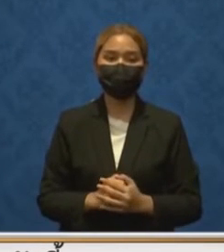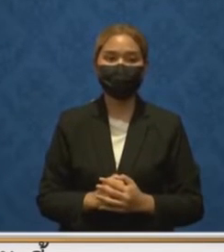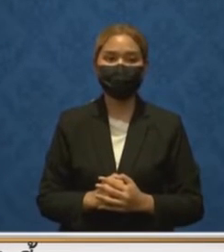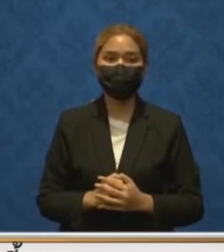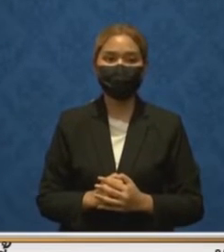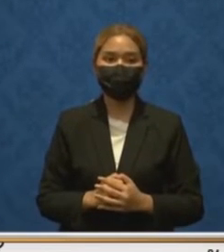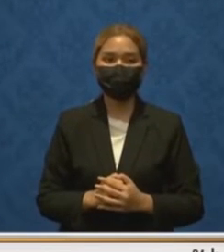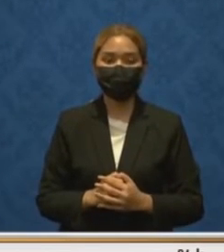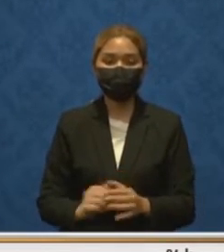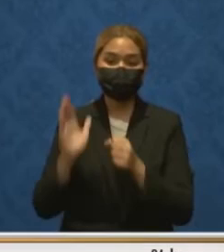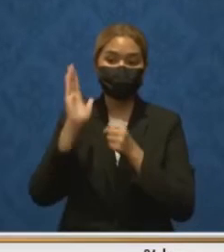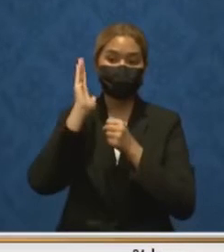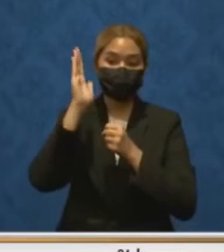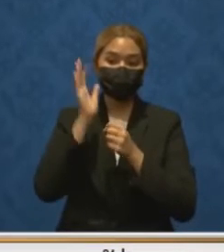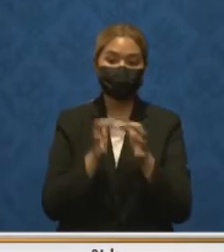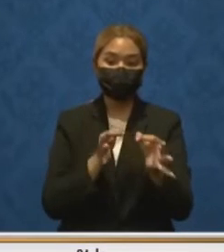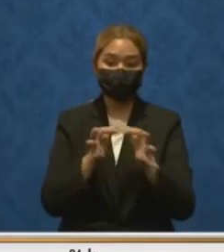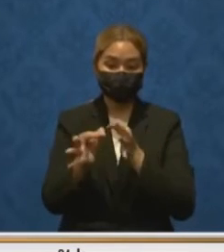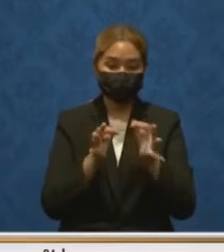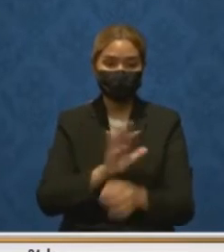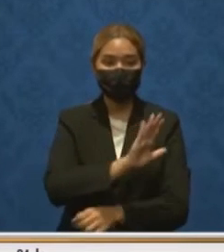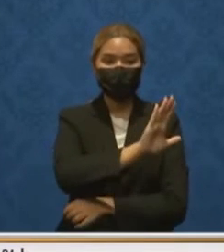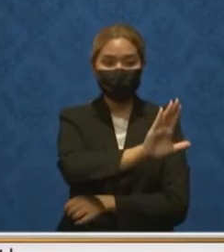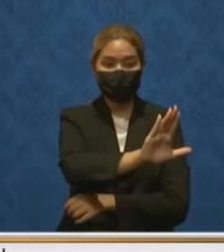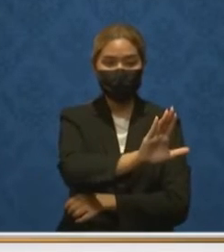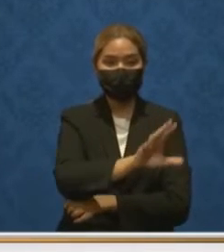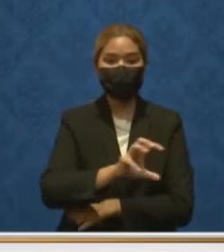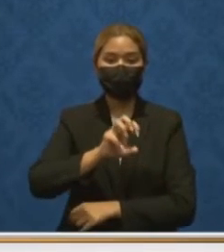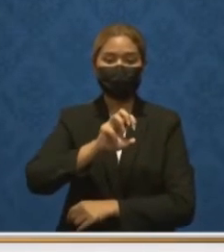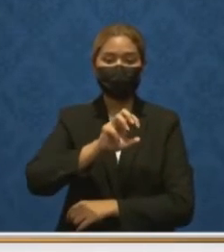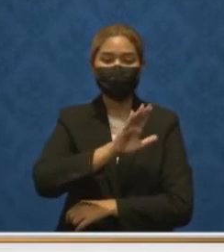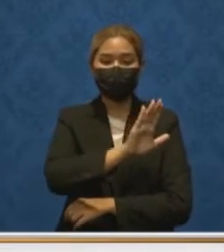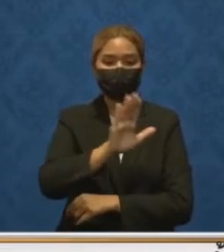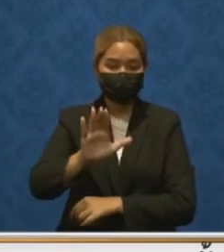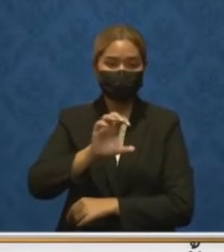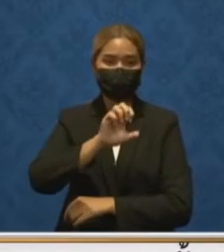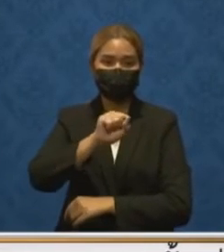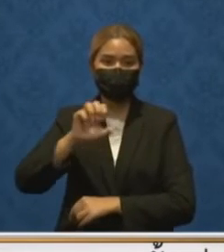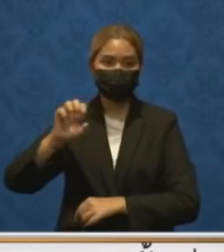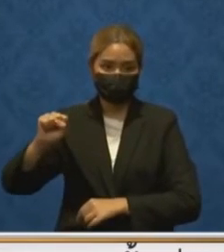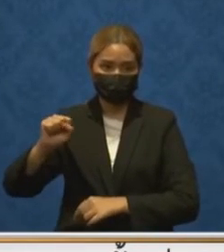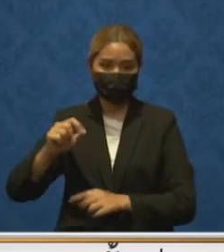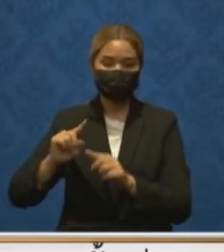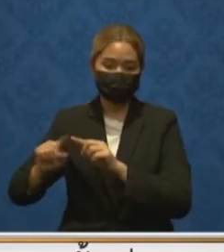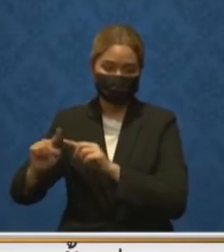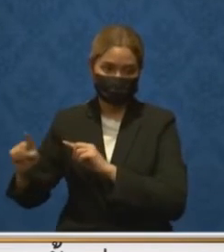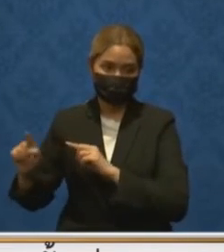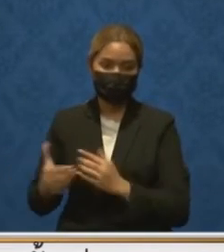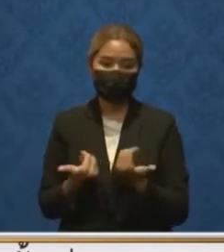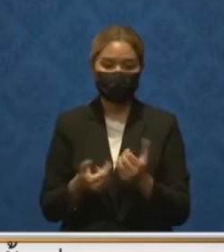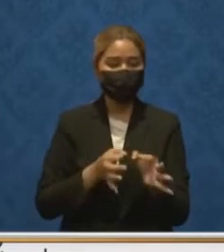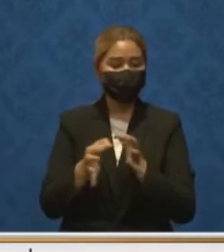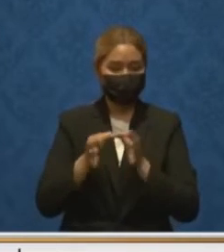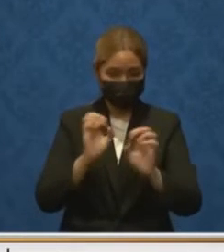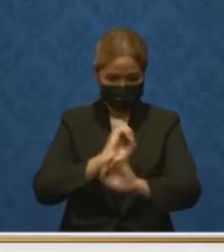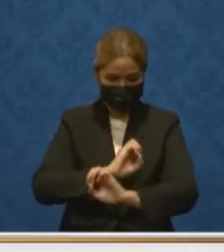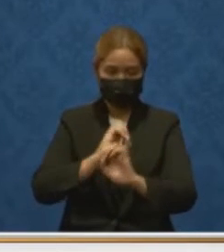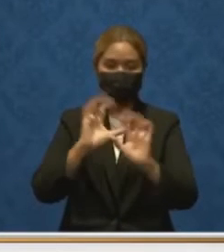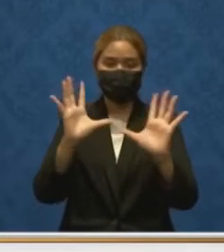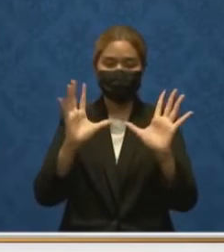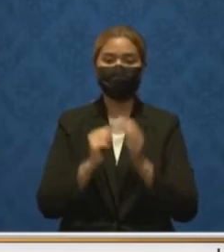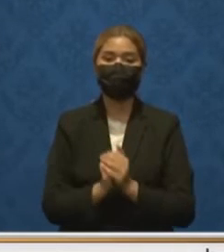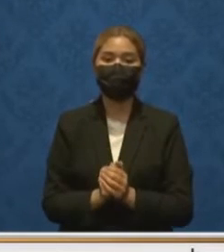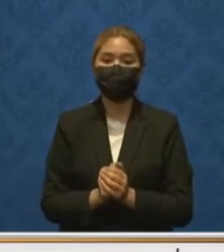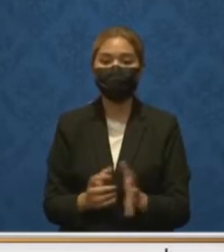คำอภิปรายของเพื่อนสมาชิบางท่านที่ผมคิดวาถ้าผมไม่ชิจแงคงไม่ได้เพระว่า การ